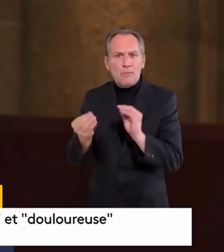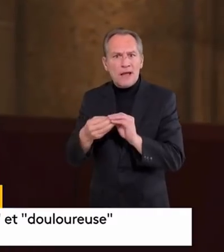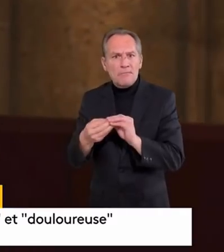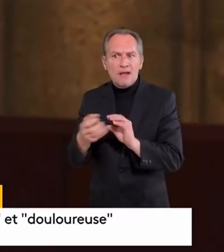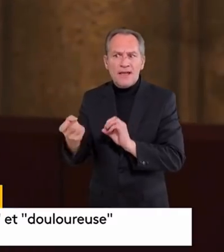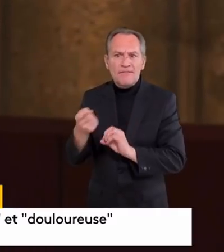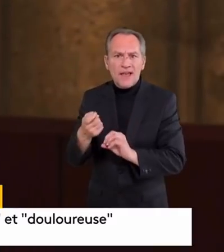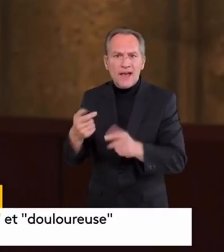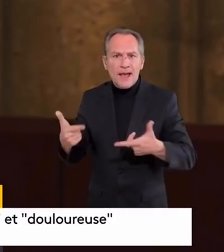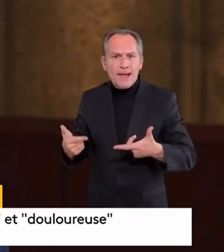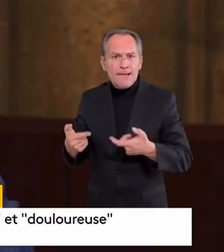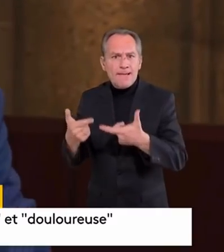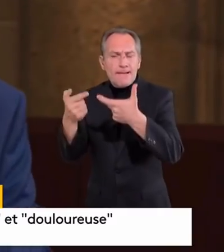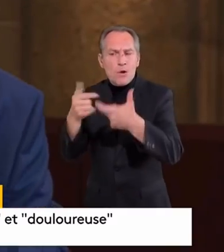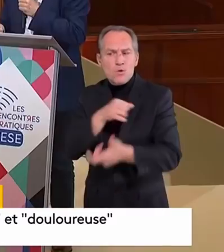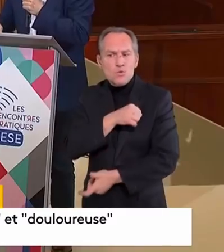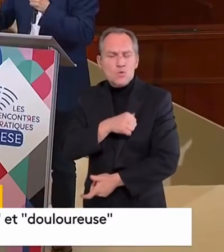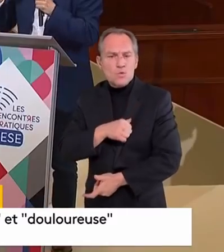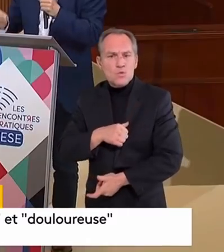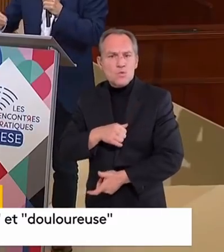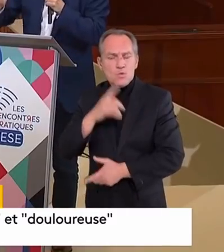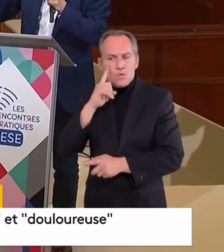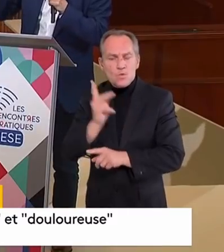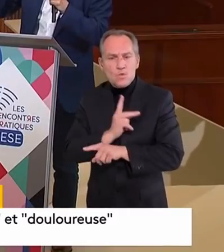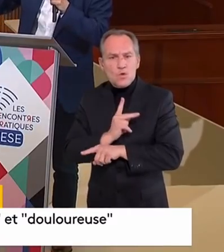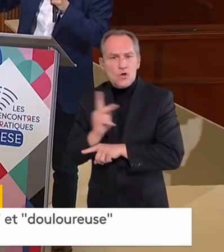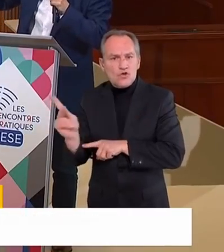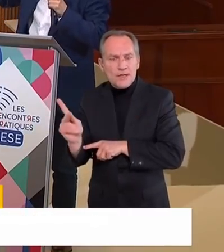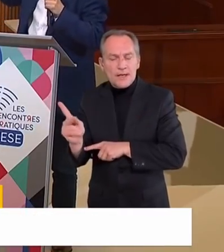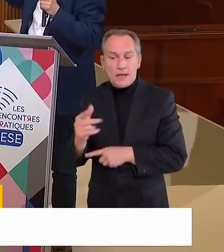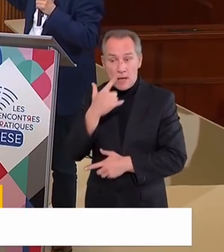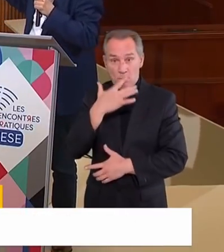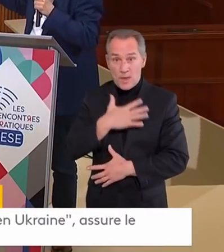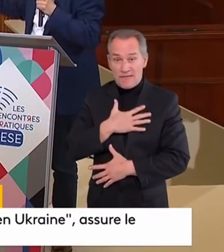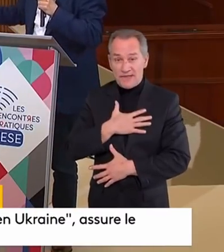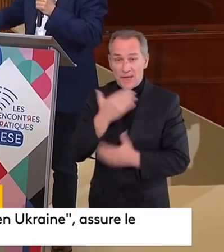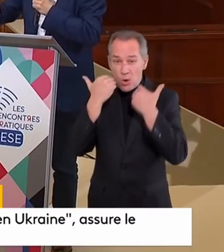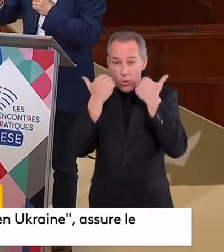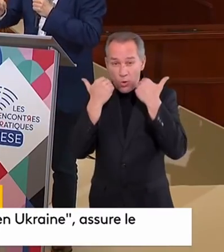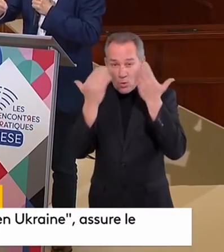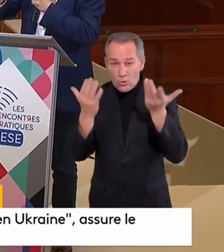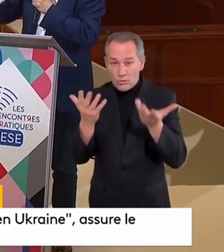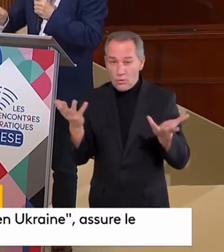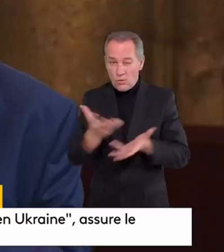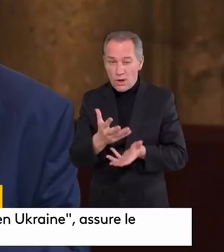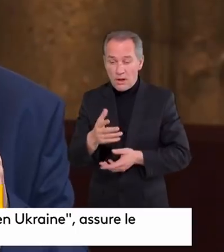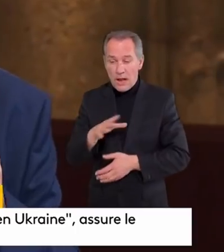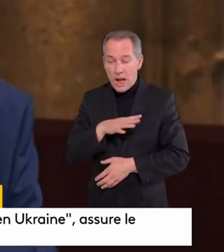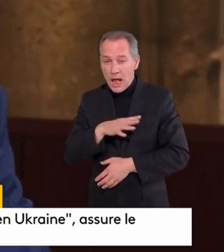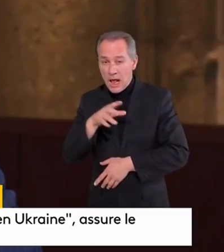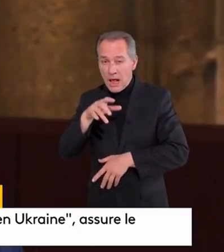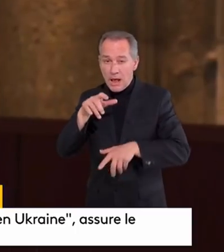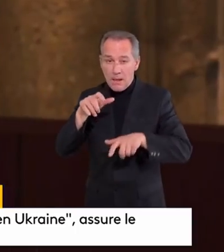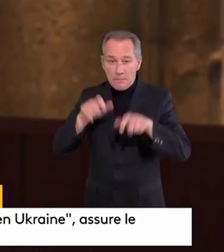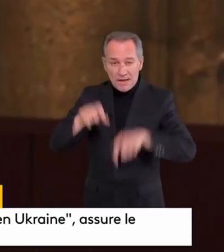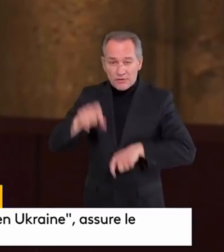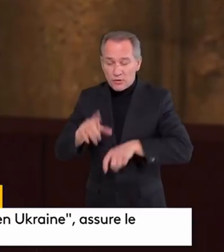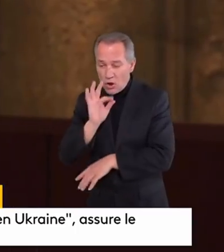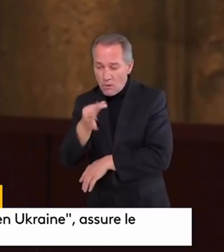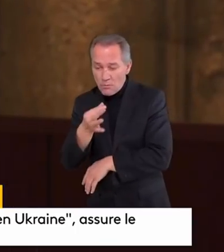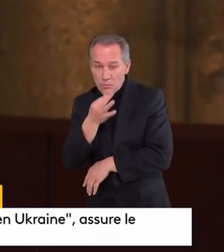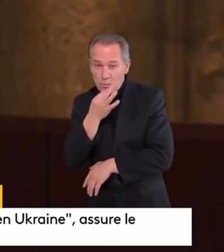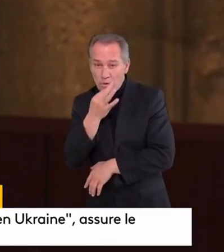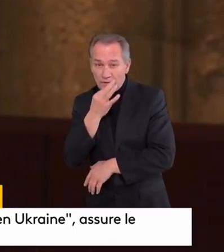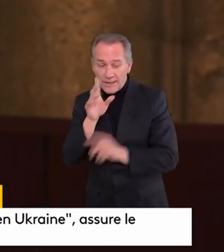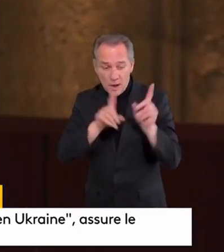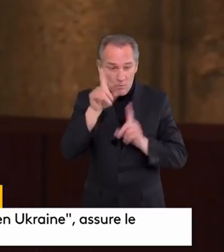Mais je trouve aussi particulièrement scandaleux que certains profitent de ces menaces de guerre pour jouer à la bourse le cours du gaz et faire